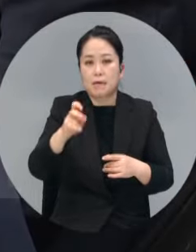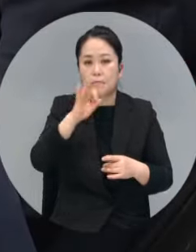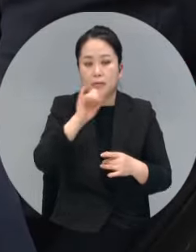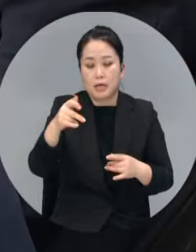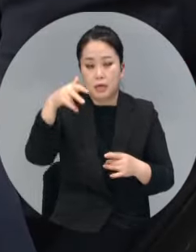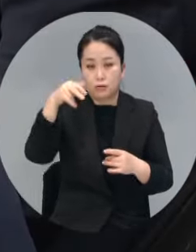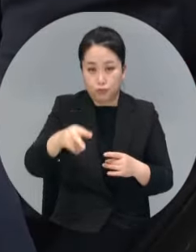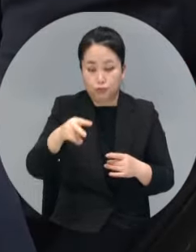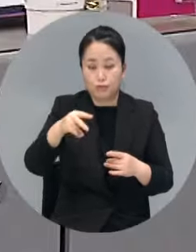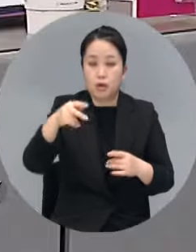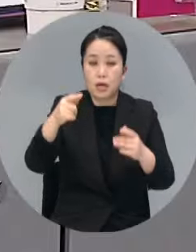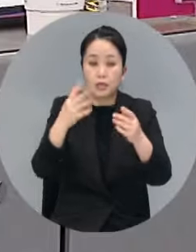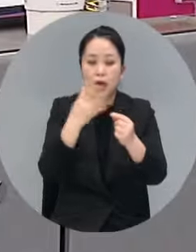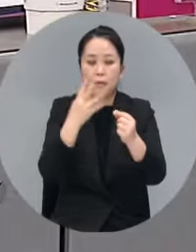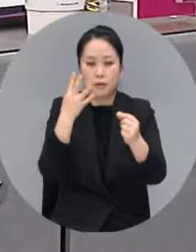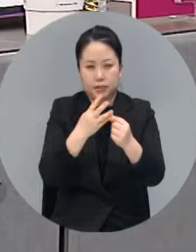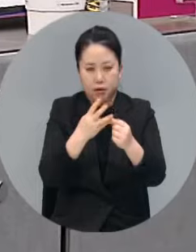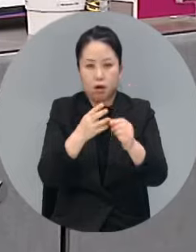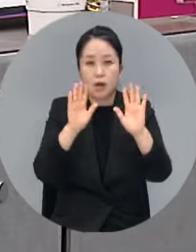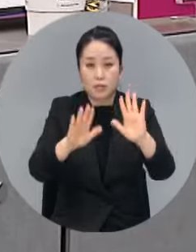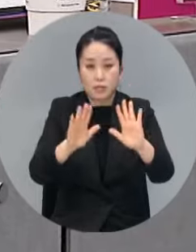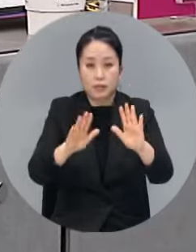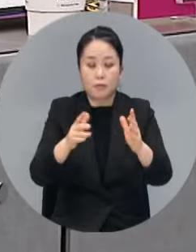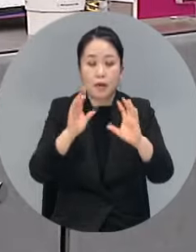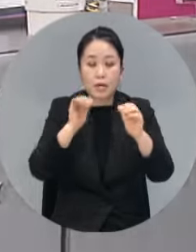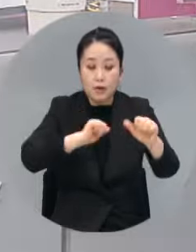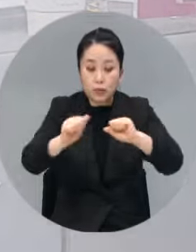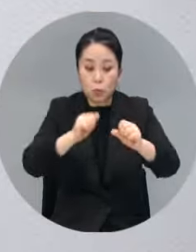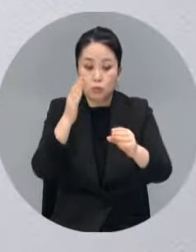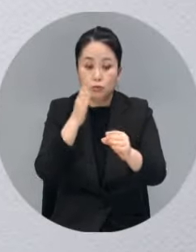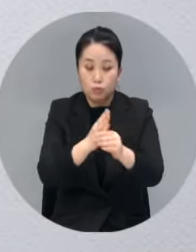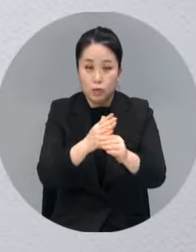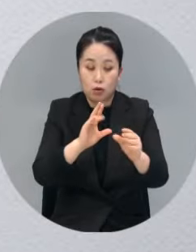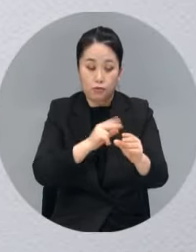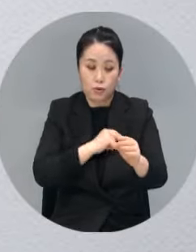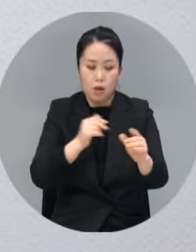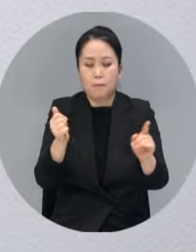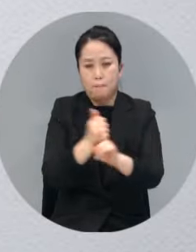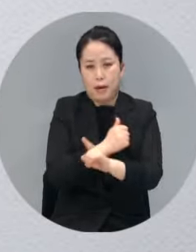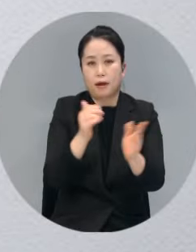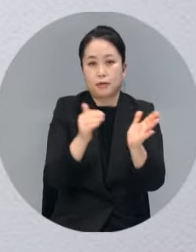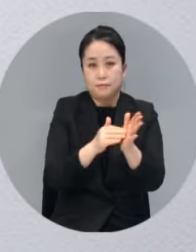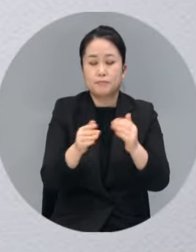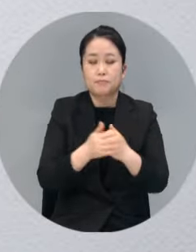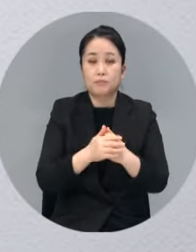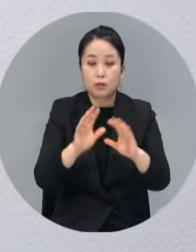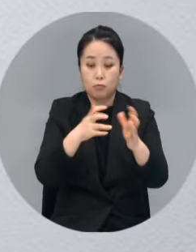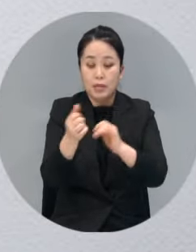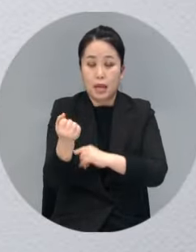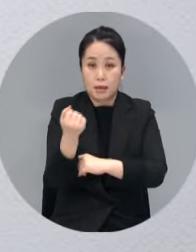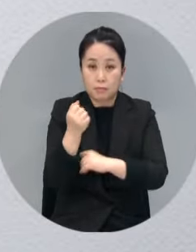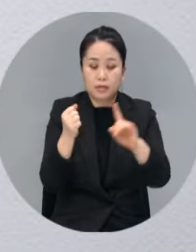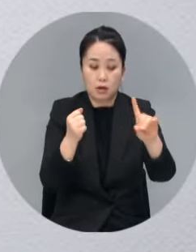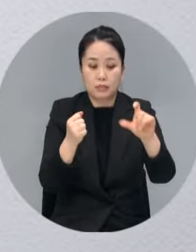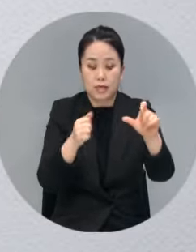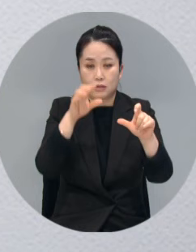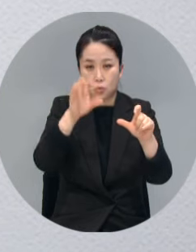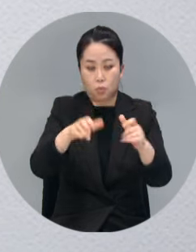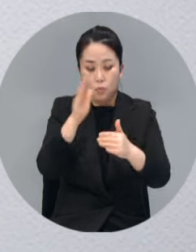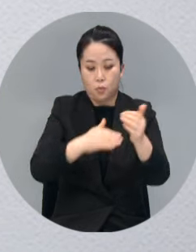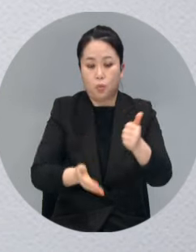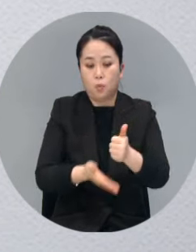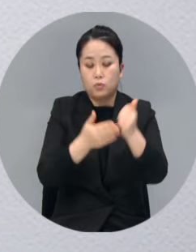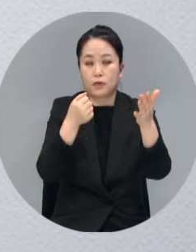나오면서 영남권 최다 현역 교체율을 기록하고 있습니다. 국민의힘은 현재까지 15곳의 공천을